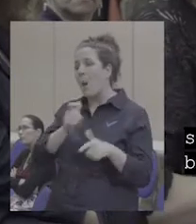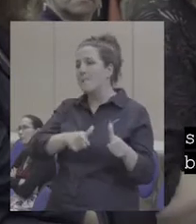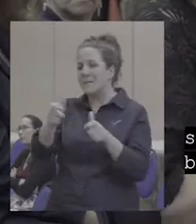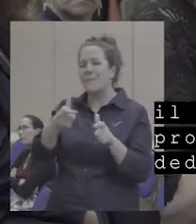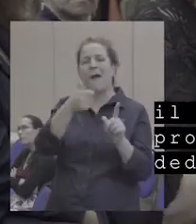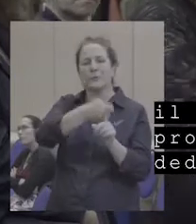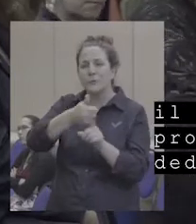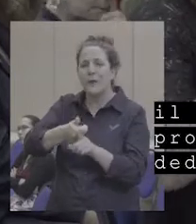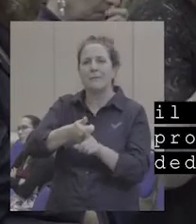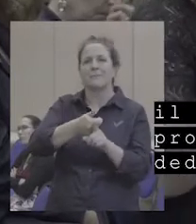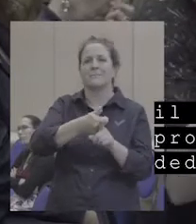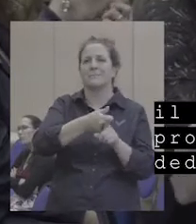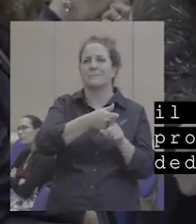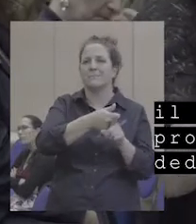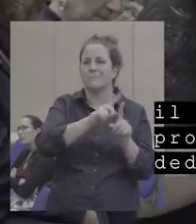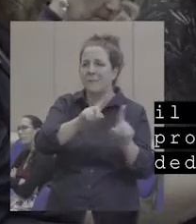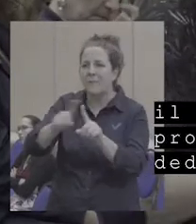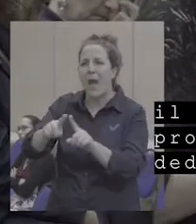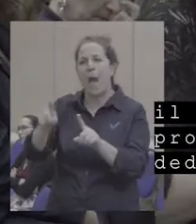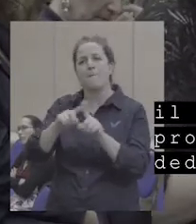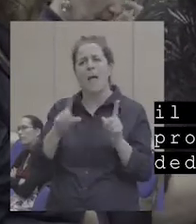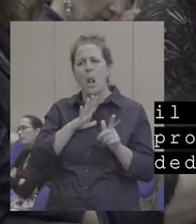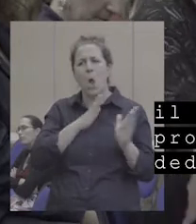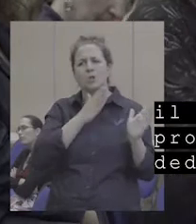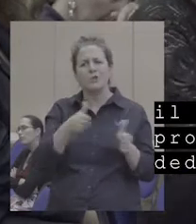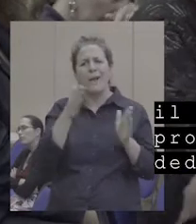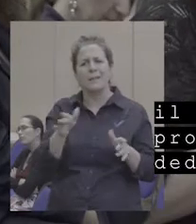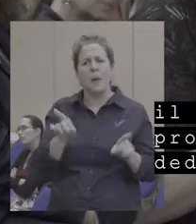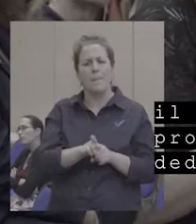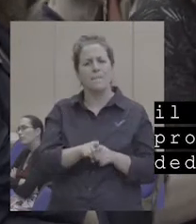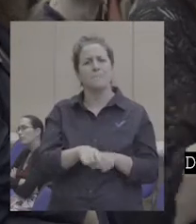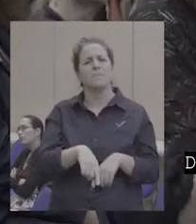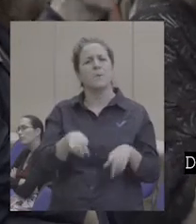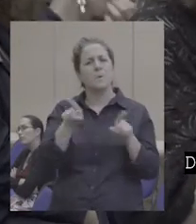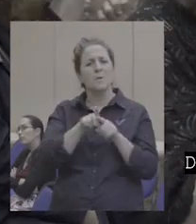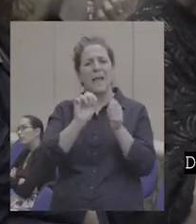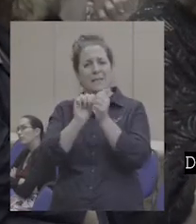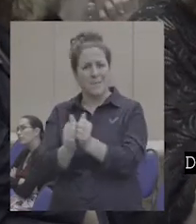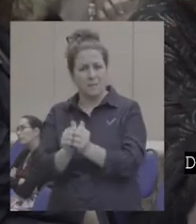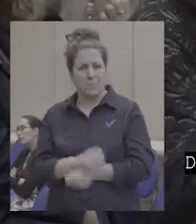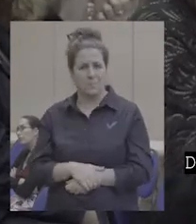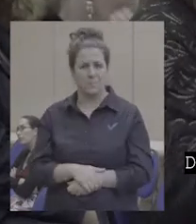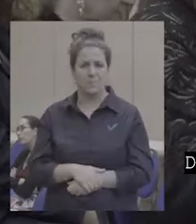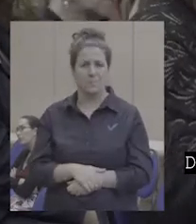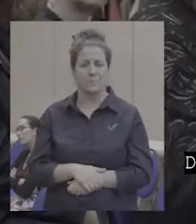bâtiments est spécifique, il y a quand même une chaîne de production et d'exploitation là-dedans, puis l'adaptation. Donc, au niveau du